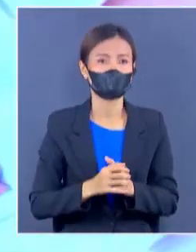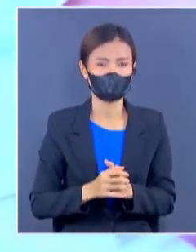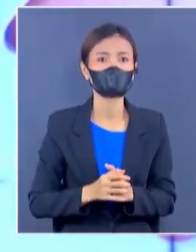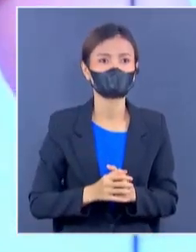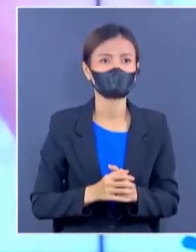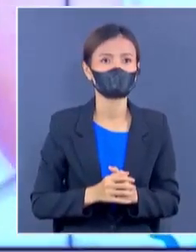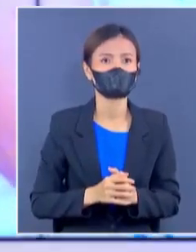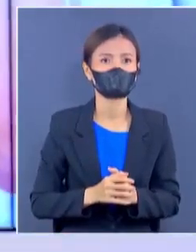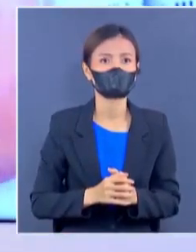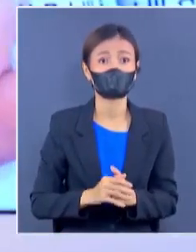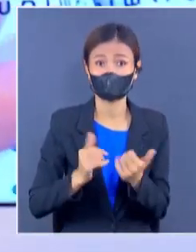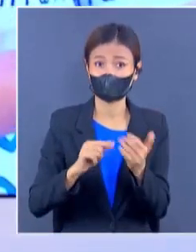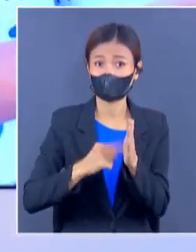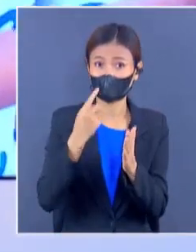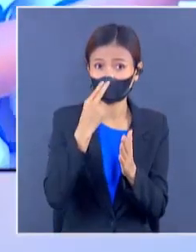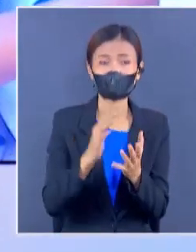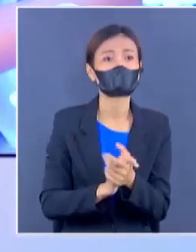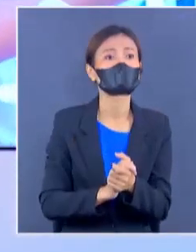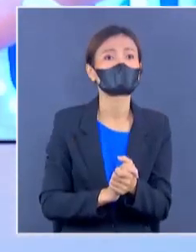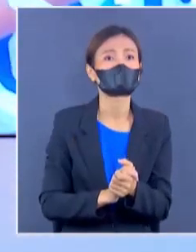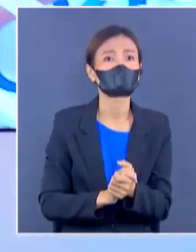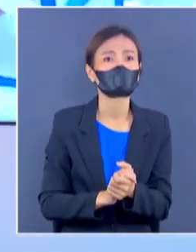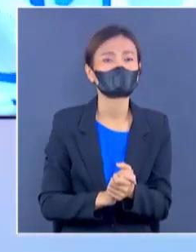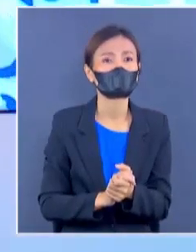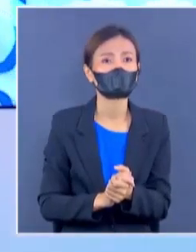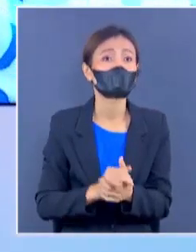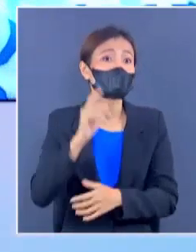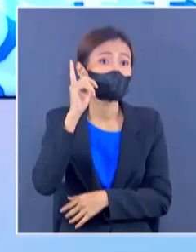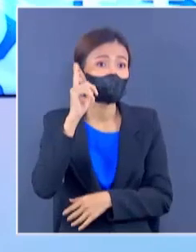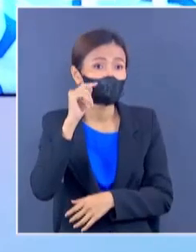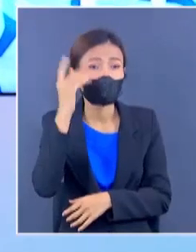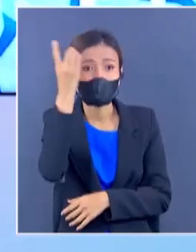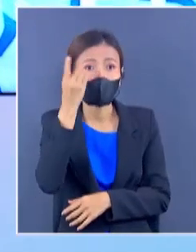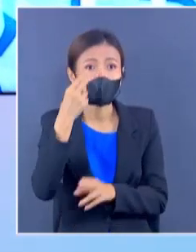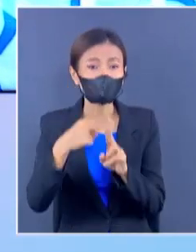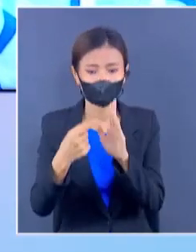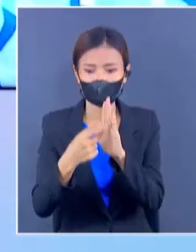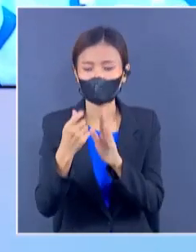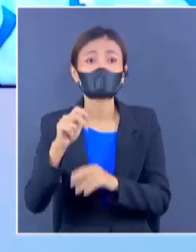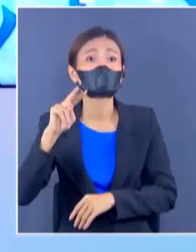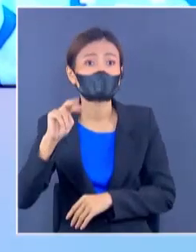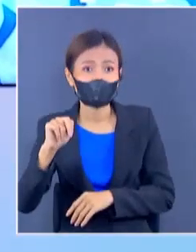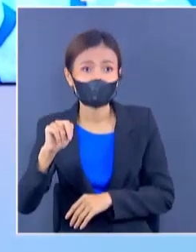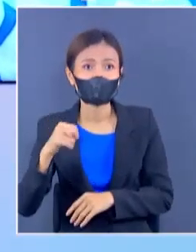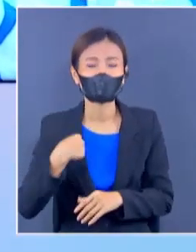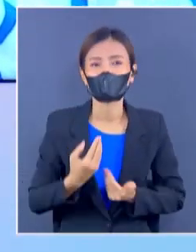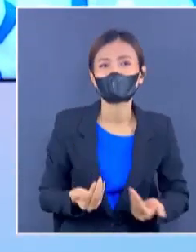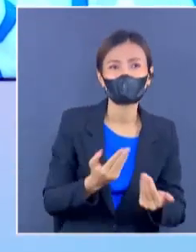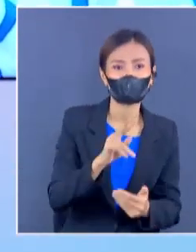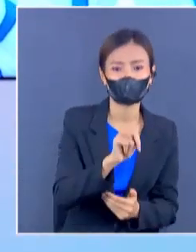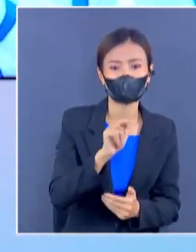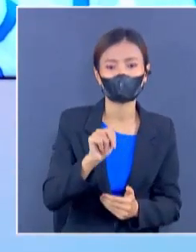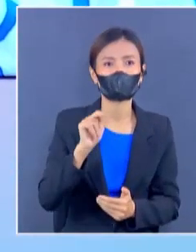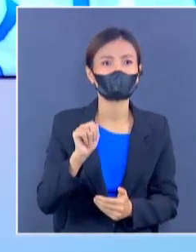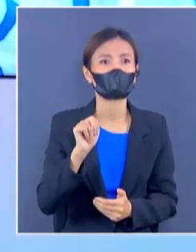มาเริ่มต้นที่ข่าวแรกค่ะนนนี่นนนาลีชวนทวงคุณแม่คนสวยคุณแอนซิเรียมค่ะออกมายอมรับค่ะว่ากดดันเรื่อง